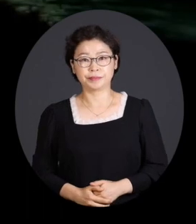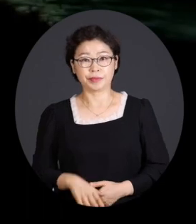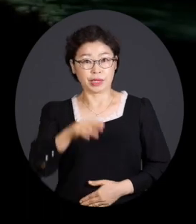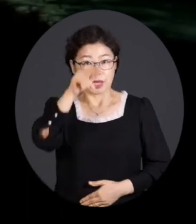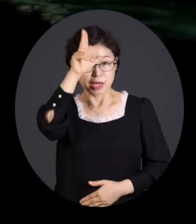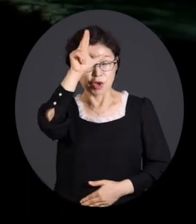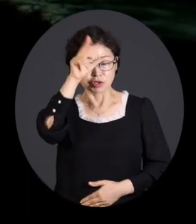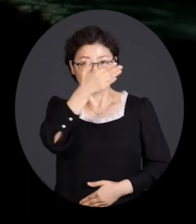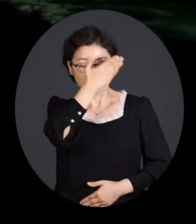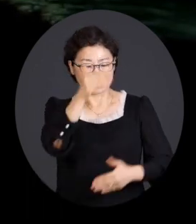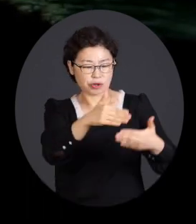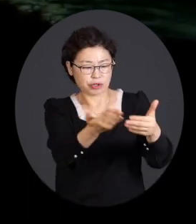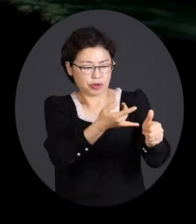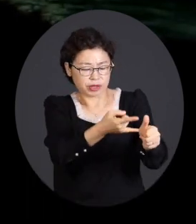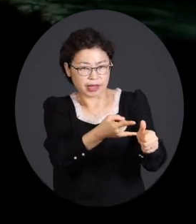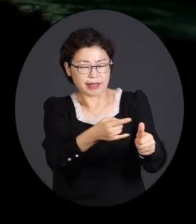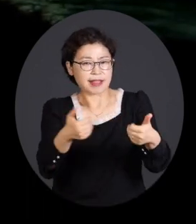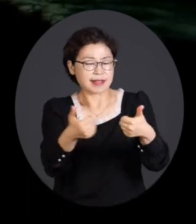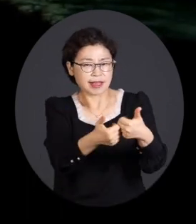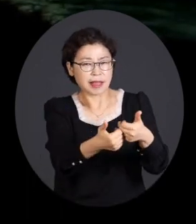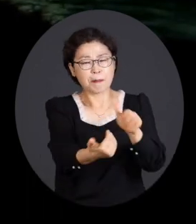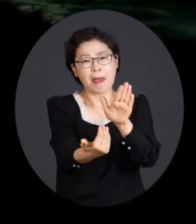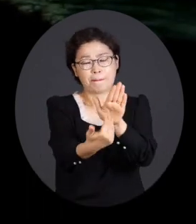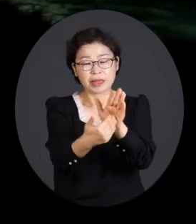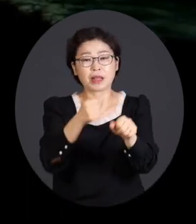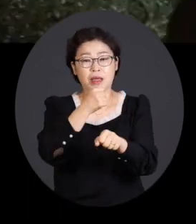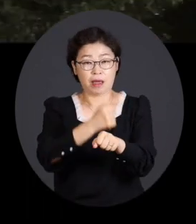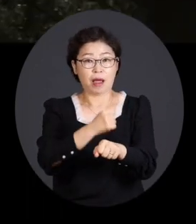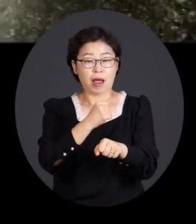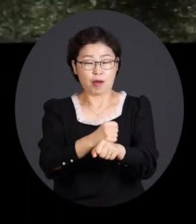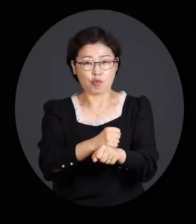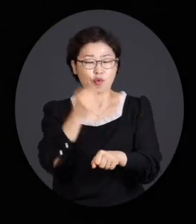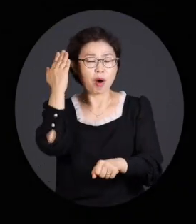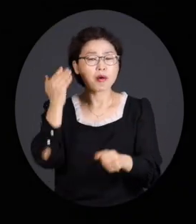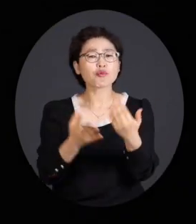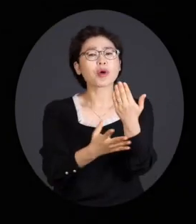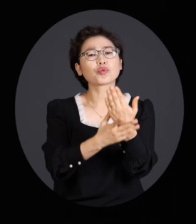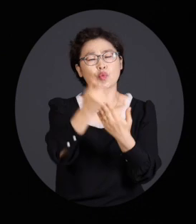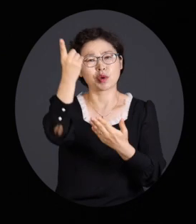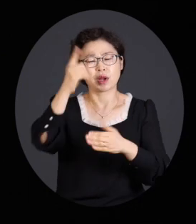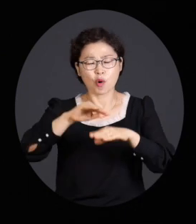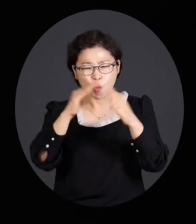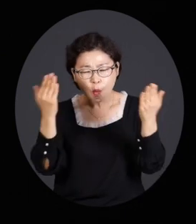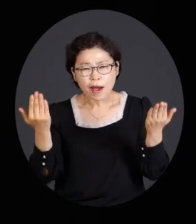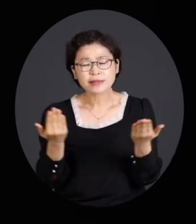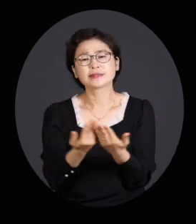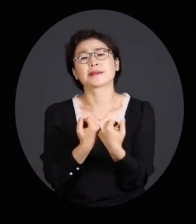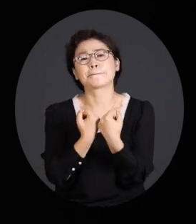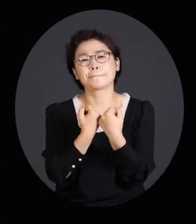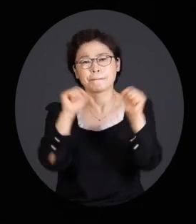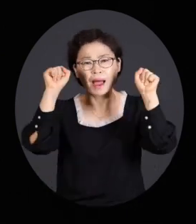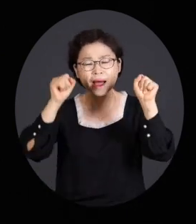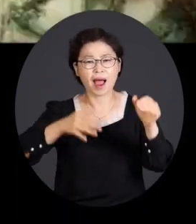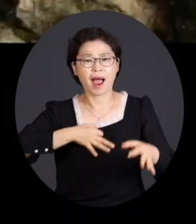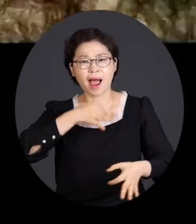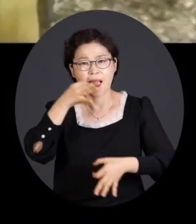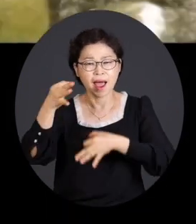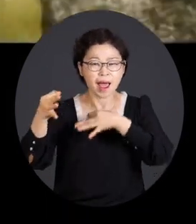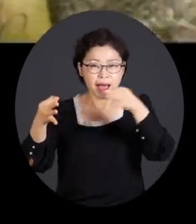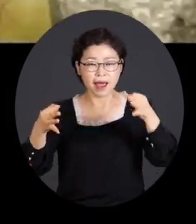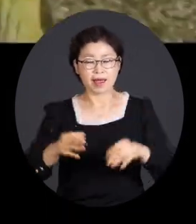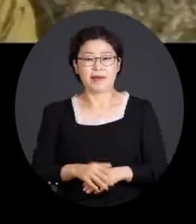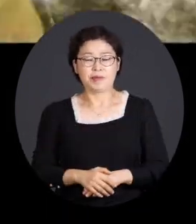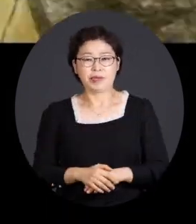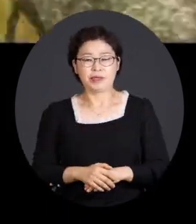경찰과 서북 청년단의 탄압에 저항하고 조국의 통일 독립과 완전한 민족 해방이라는 구호와 함께